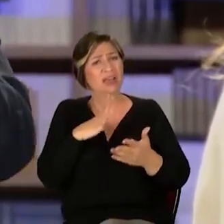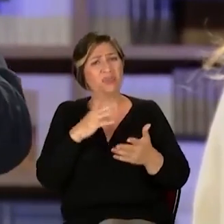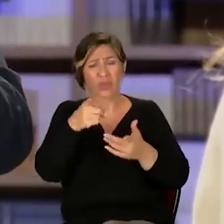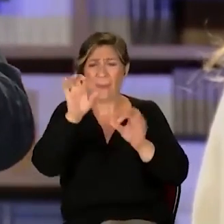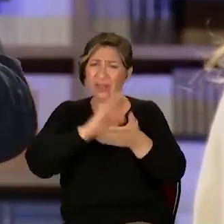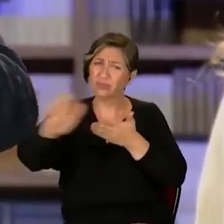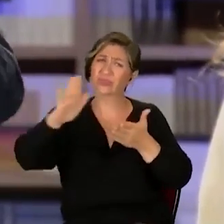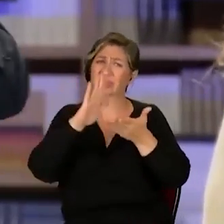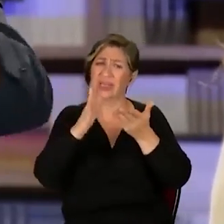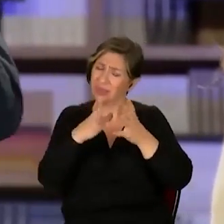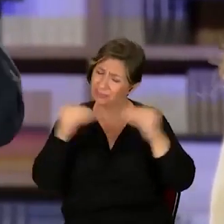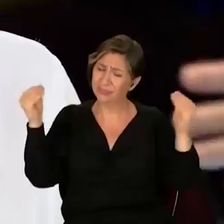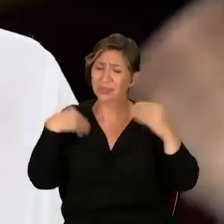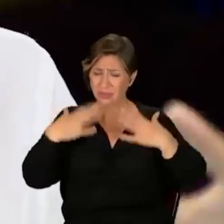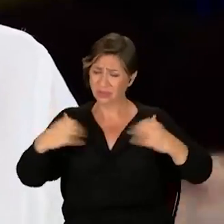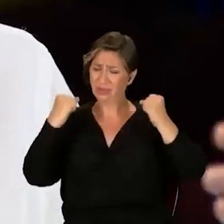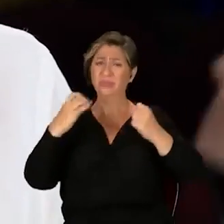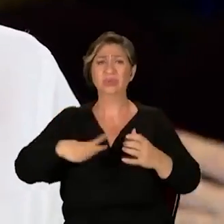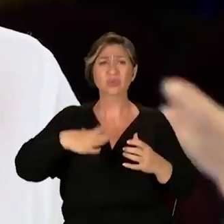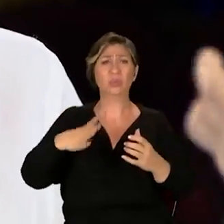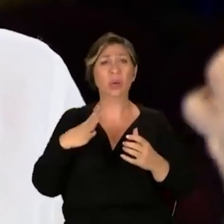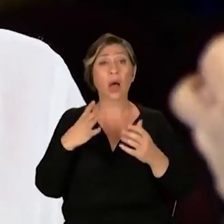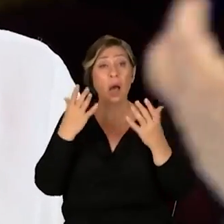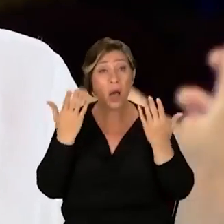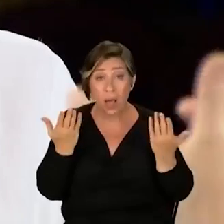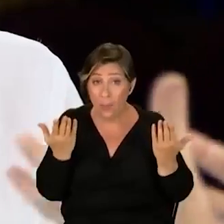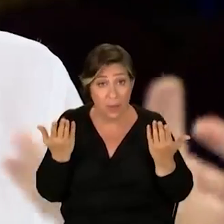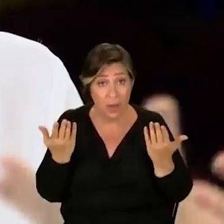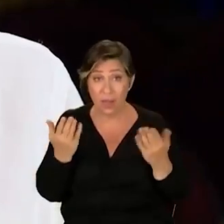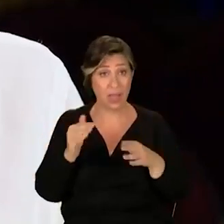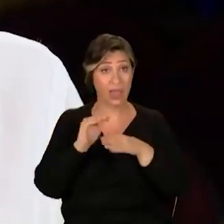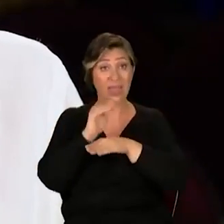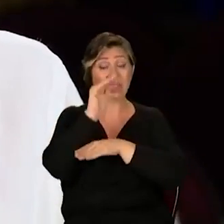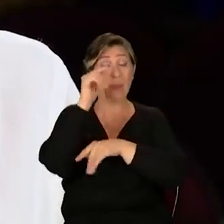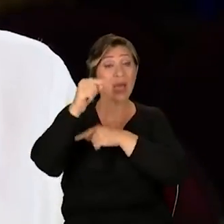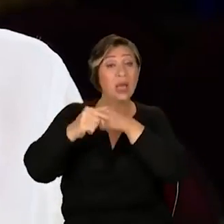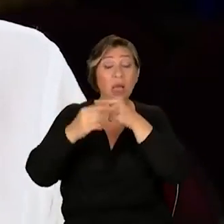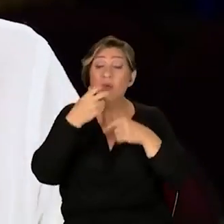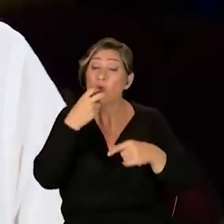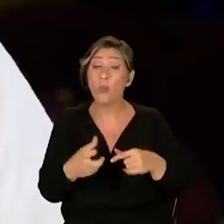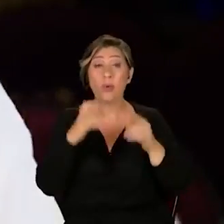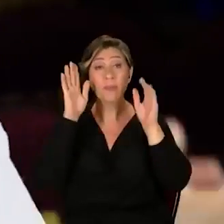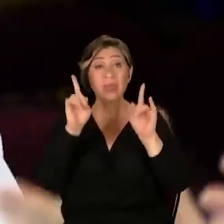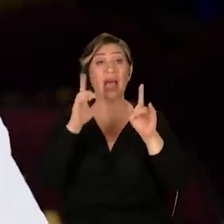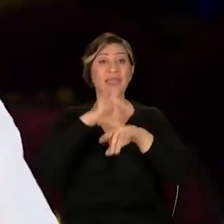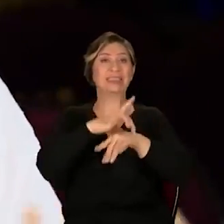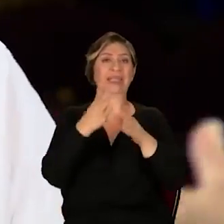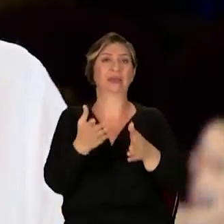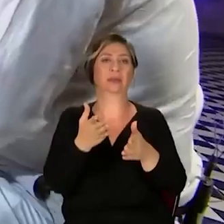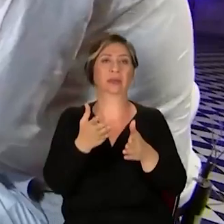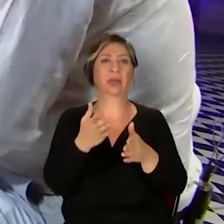Bunu sen hemen keselim bitsin. Şu ya da kes bitir bu gitsin. Halbuki yaşamak kronik olarak bir hastalık zaten. Yani